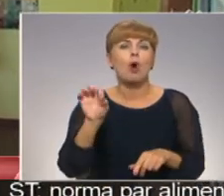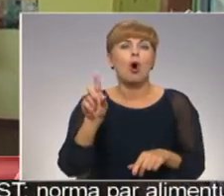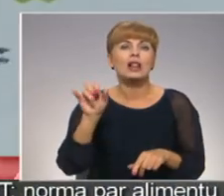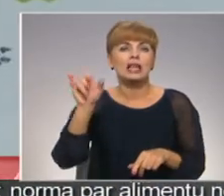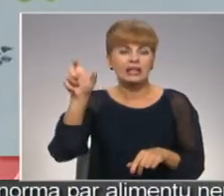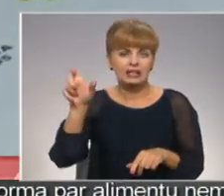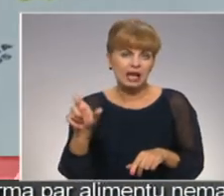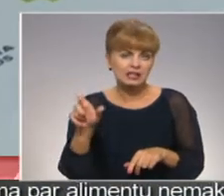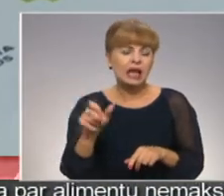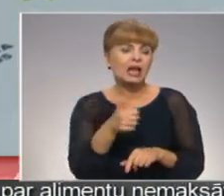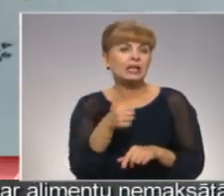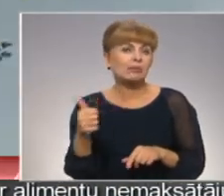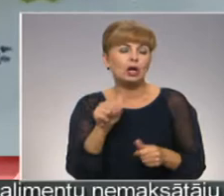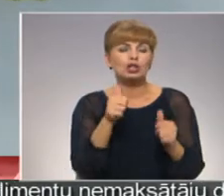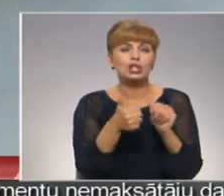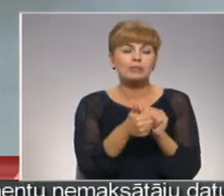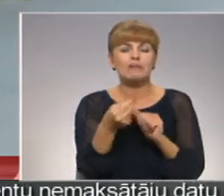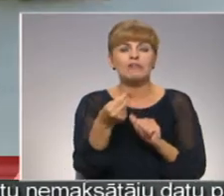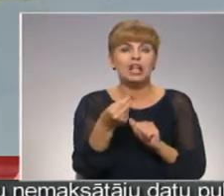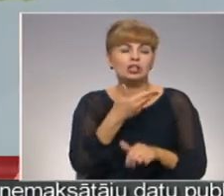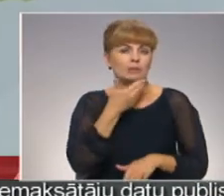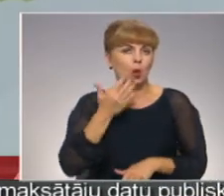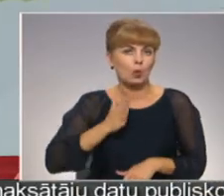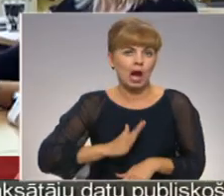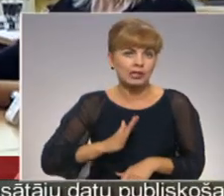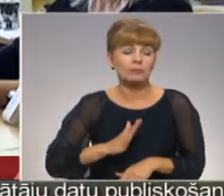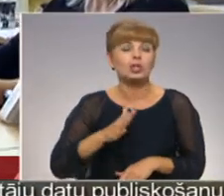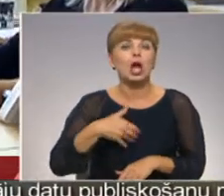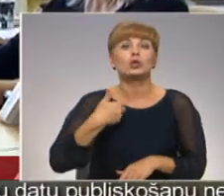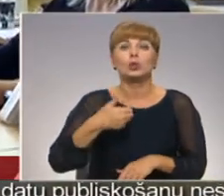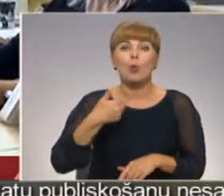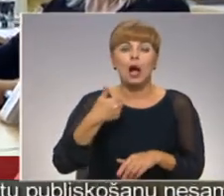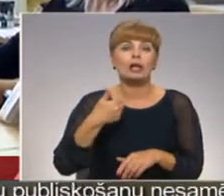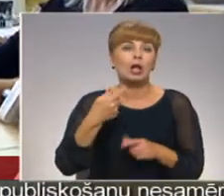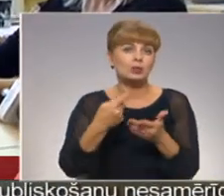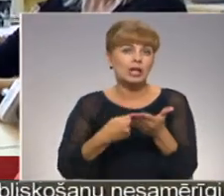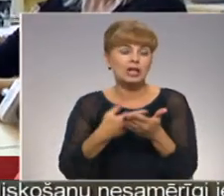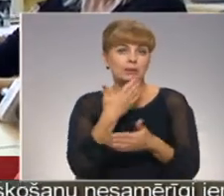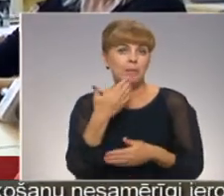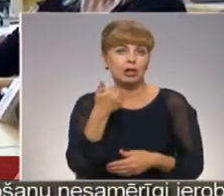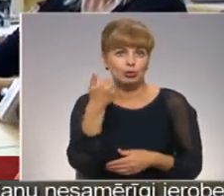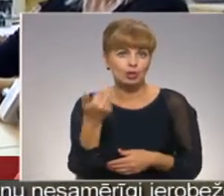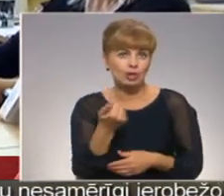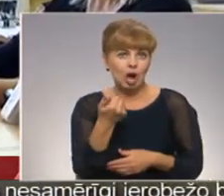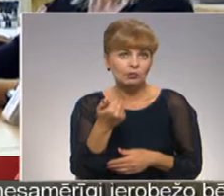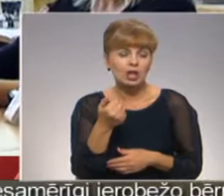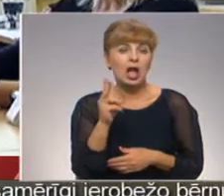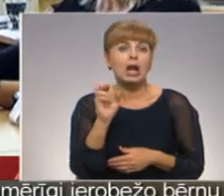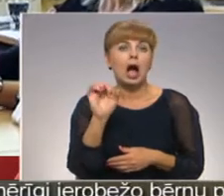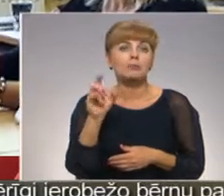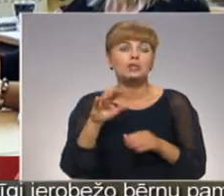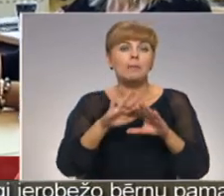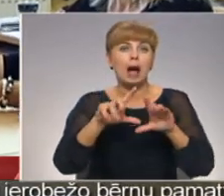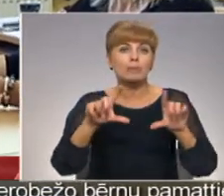īpaši būtiskas izmaiņas finansējuma ziņā nav gaidāmas. Skolēnu skaits pēdējos gados kapsētas pamatskola esot stabils